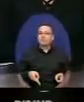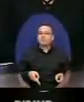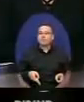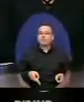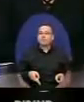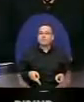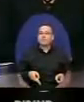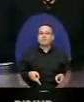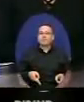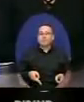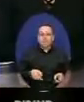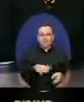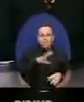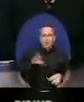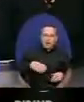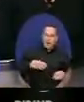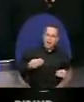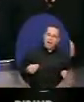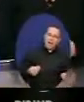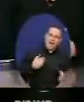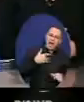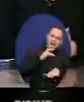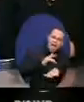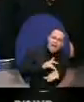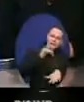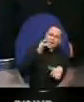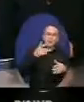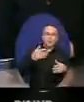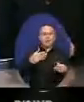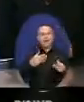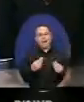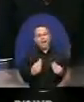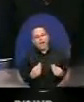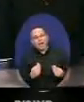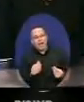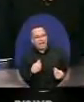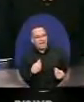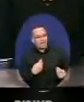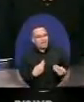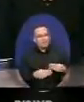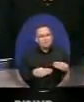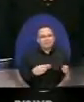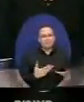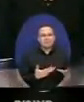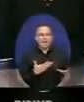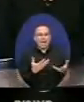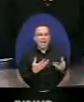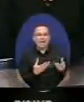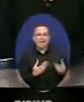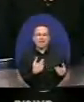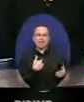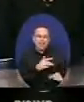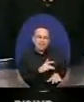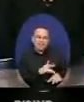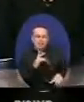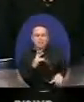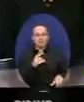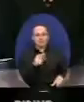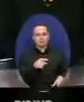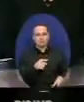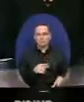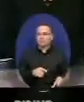כל הצד הערך יותר, אולי הרכות יותר, הנשיות, האימהות, זה חלק מאוד משמעותי במנהיגות ובעשייה. כתבת